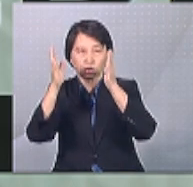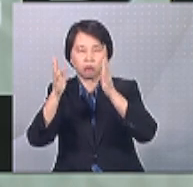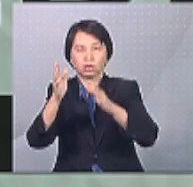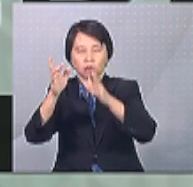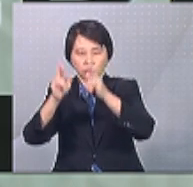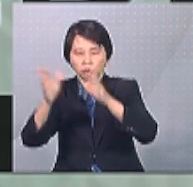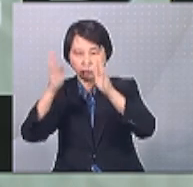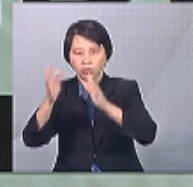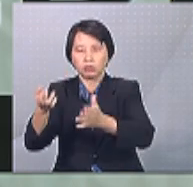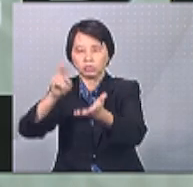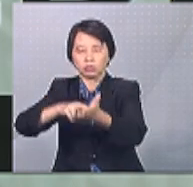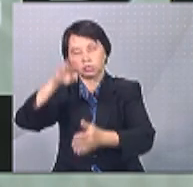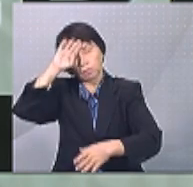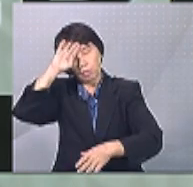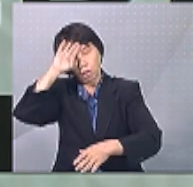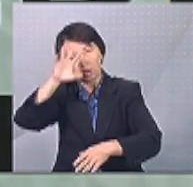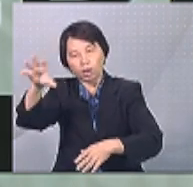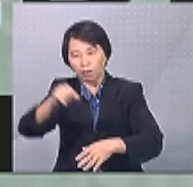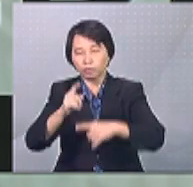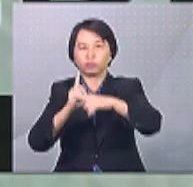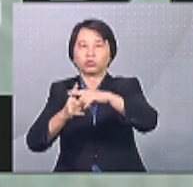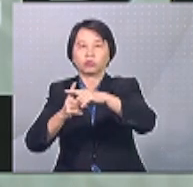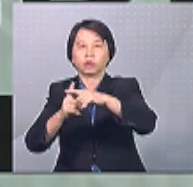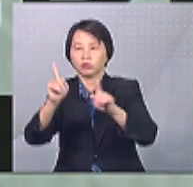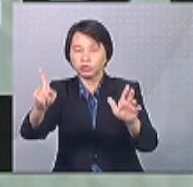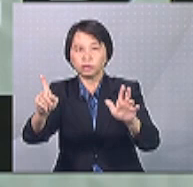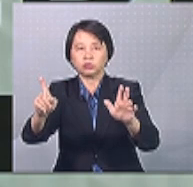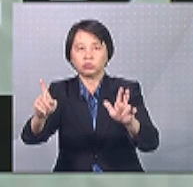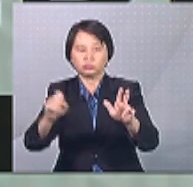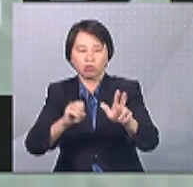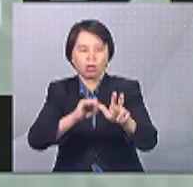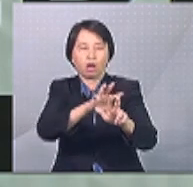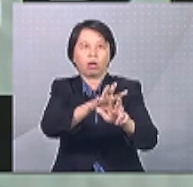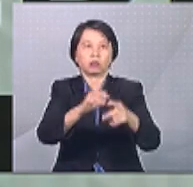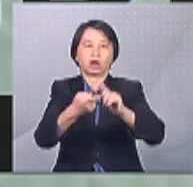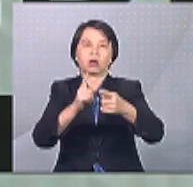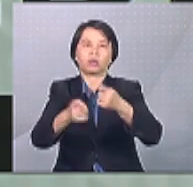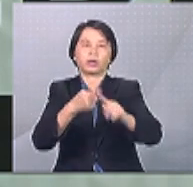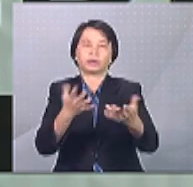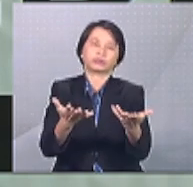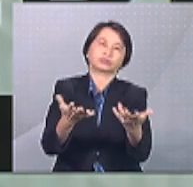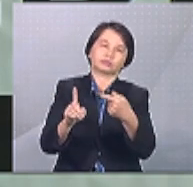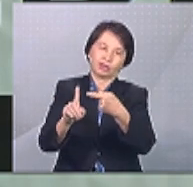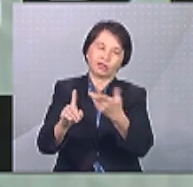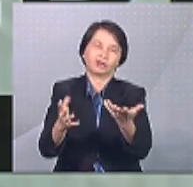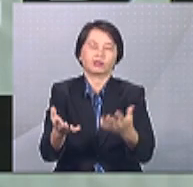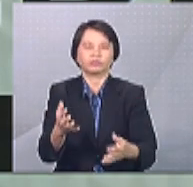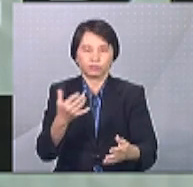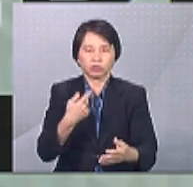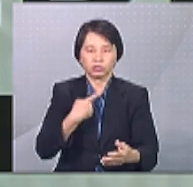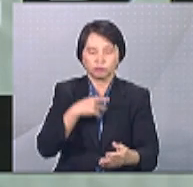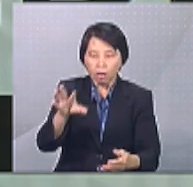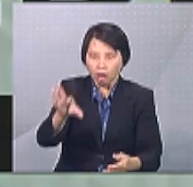dia ada demam dan sebagainya, kita ambil positif. Dan dia dah menjangkiti rakan-rakan. Jadi kita sekarang ni telah